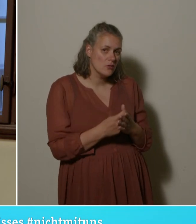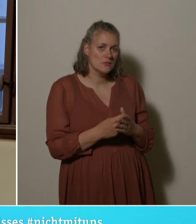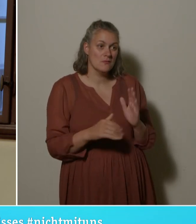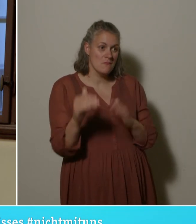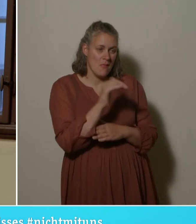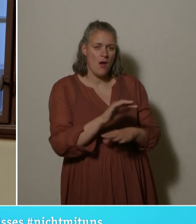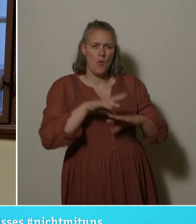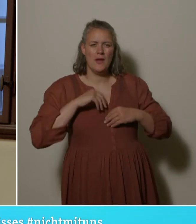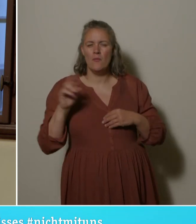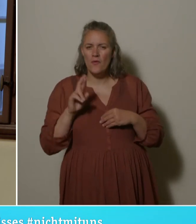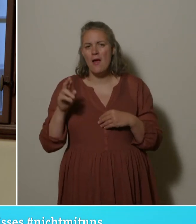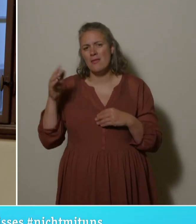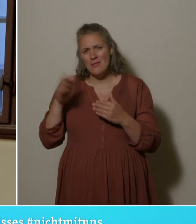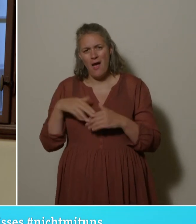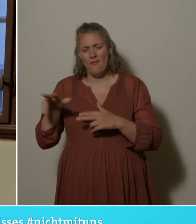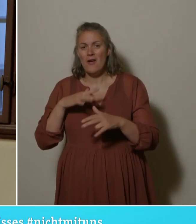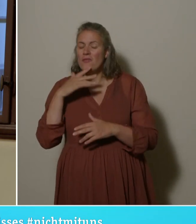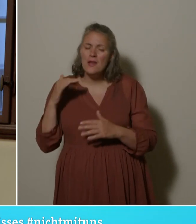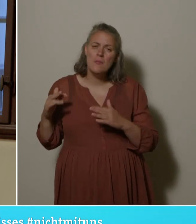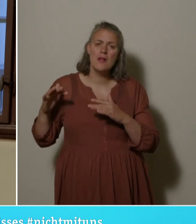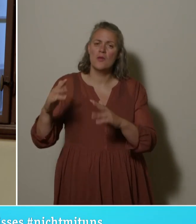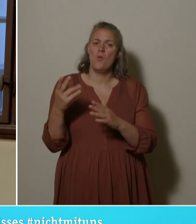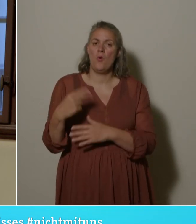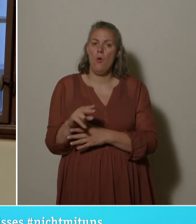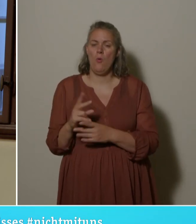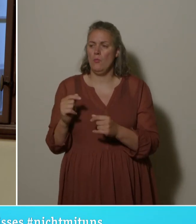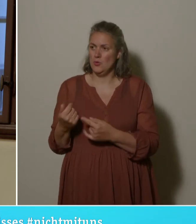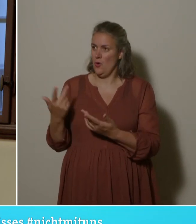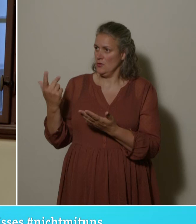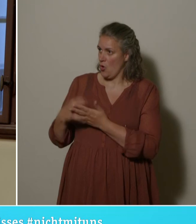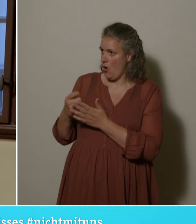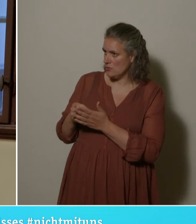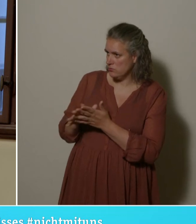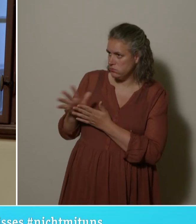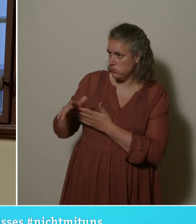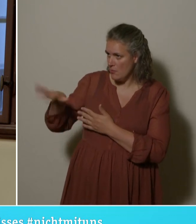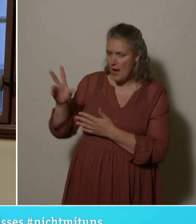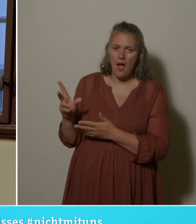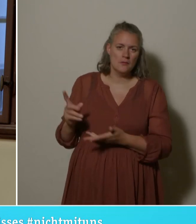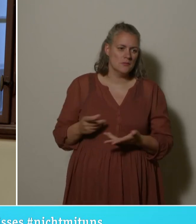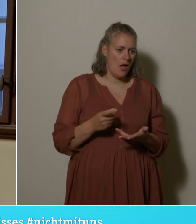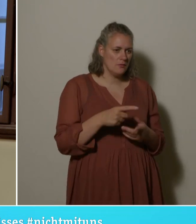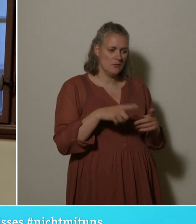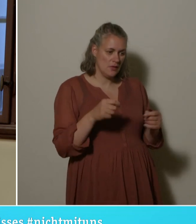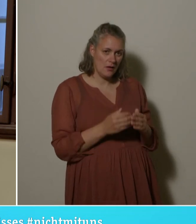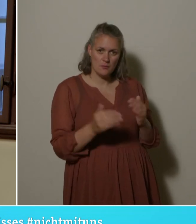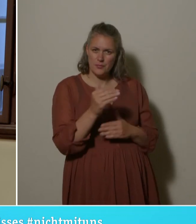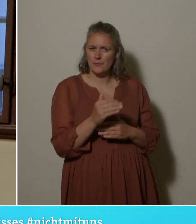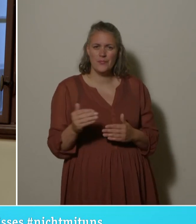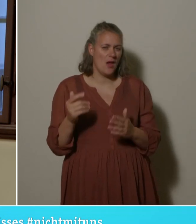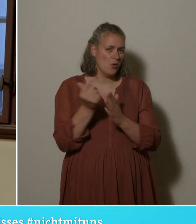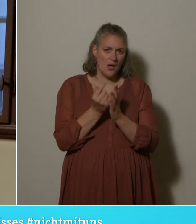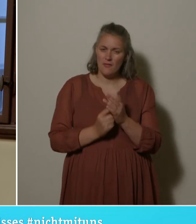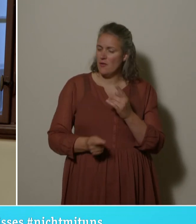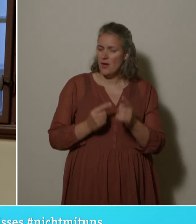viele Millionen Euro, die nicht weitergegeben werden. Diesel, Benzin, Strom, auch die Tarifentwicklung, die werden nicht